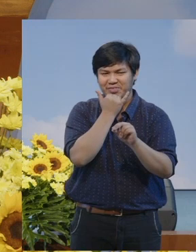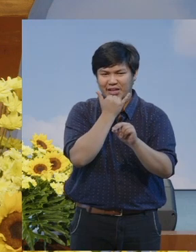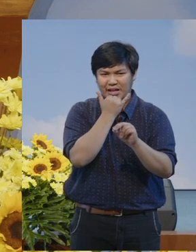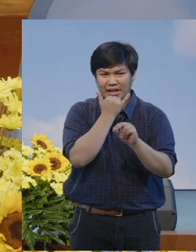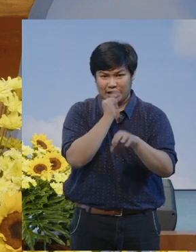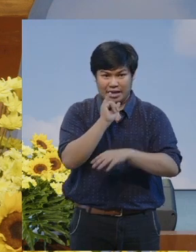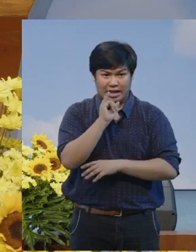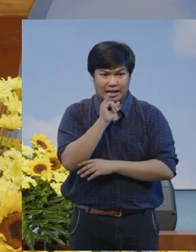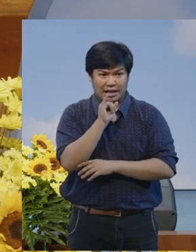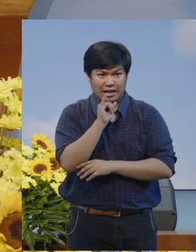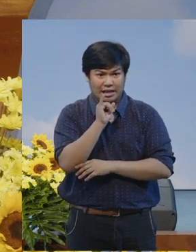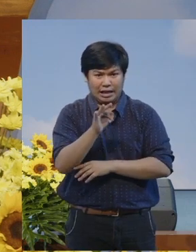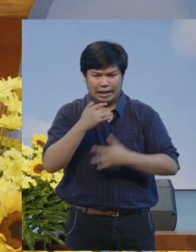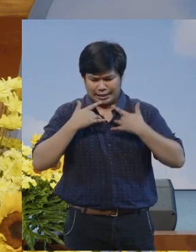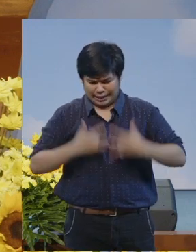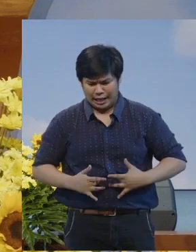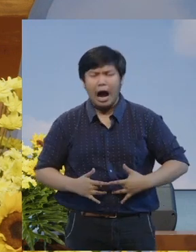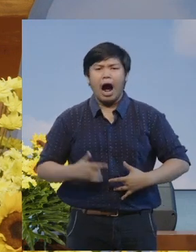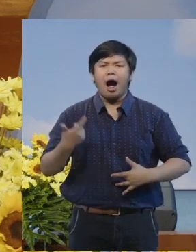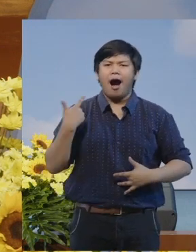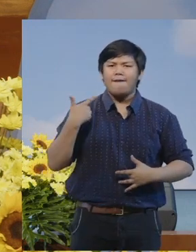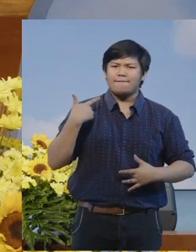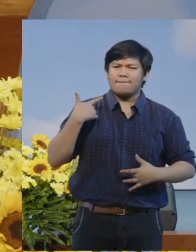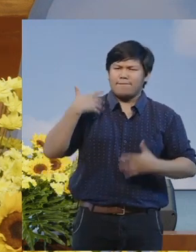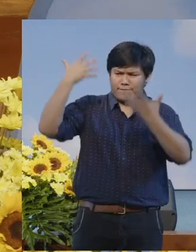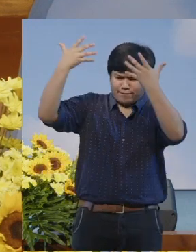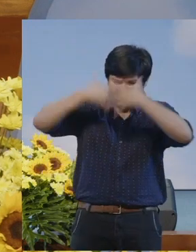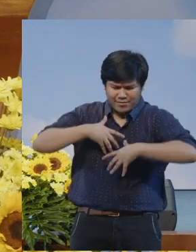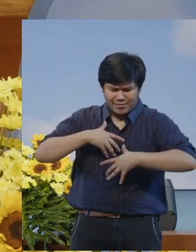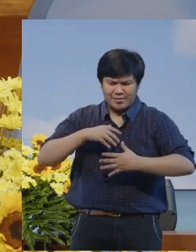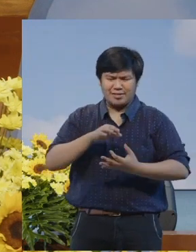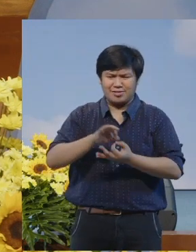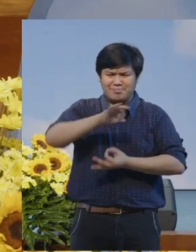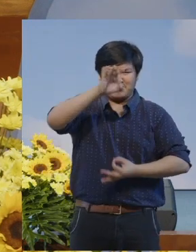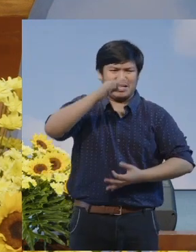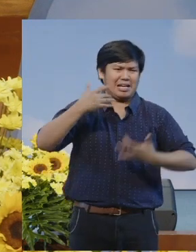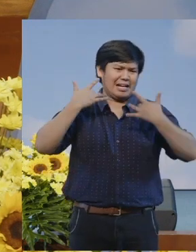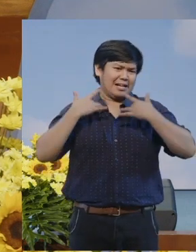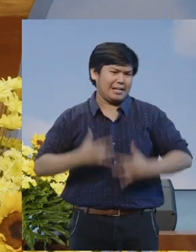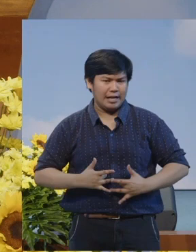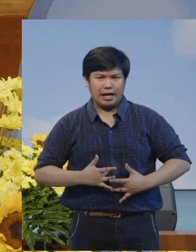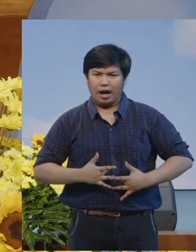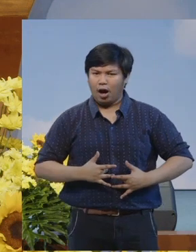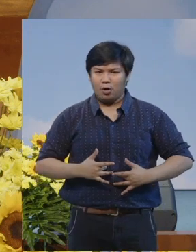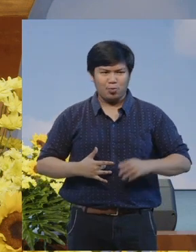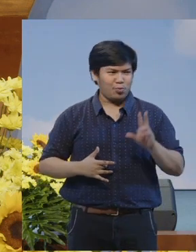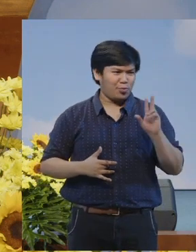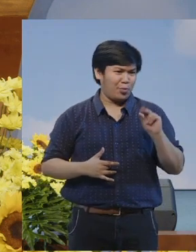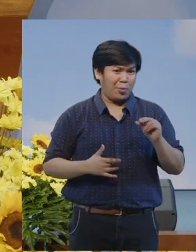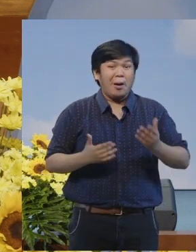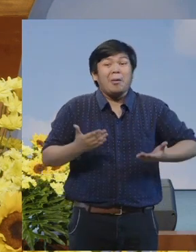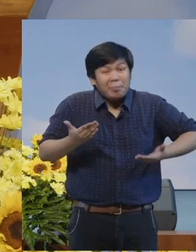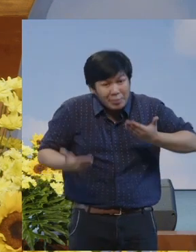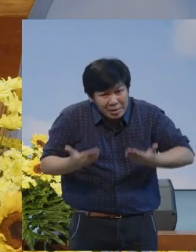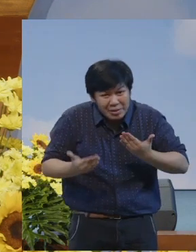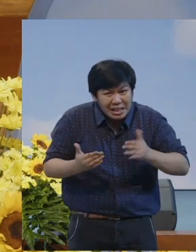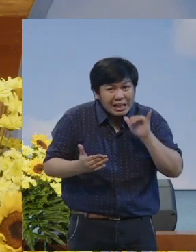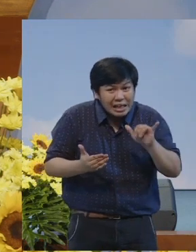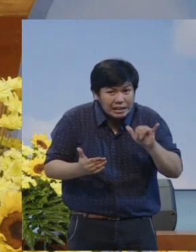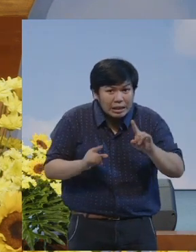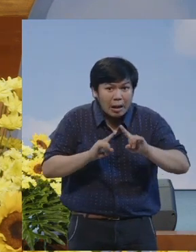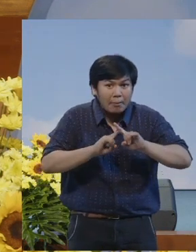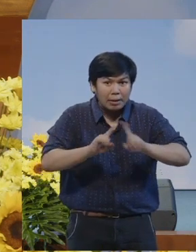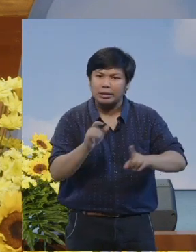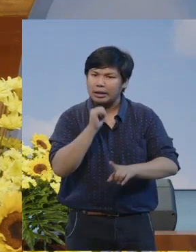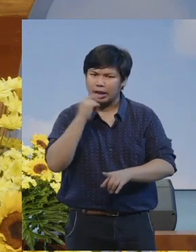ay ma-discourage, o merong espiritu ng depression, maaari po yun, pero hindi